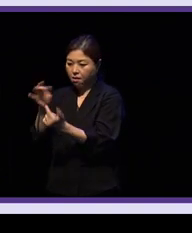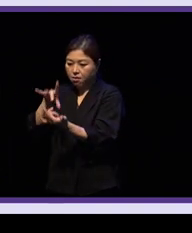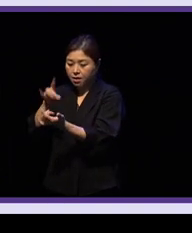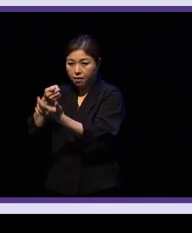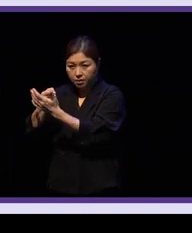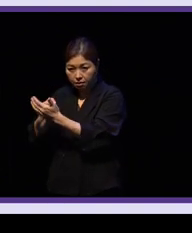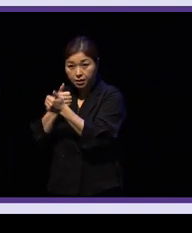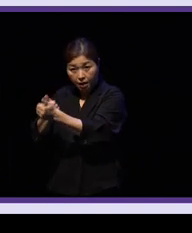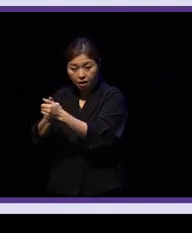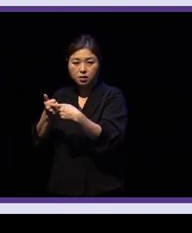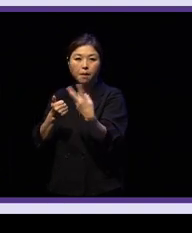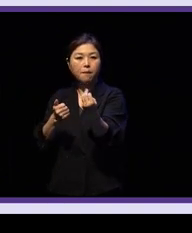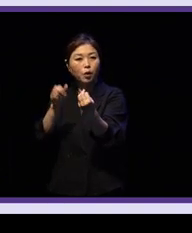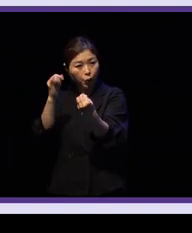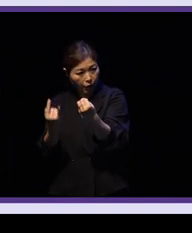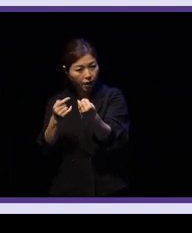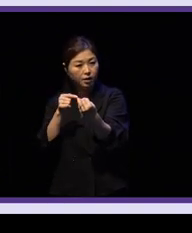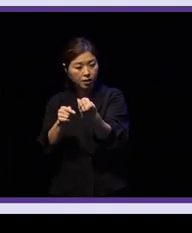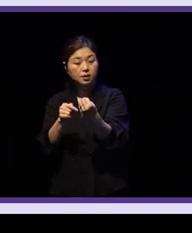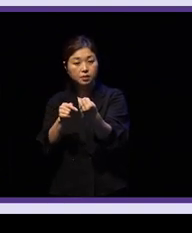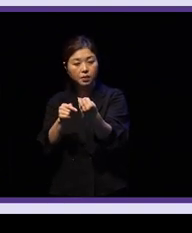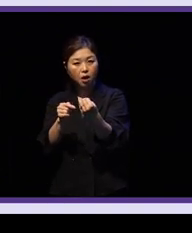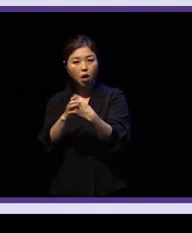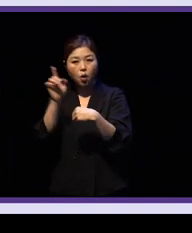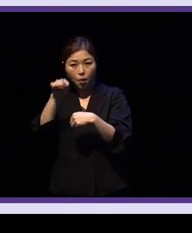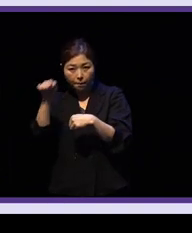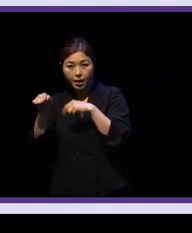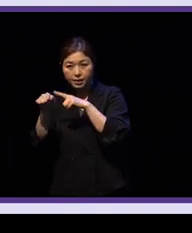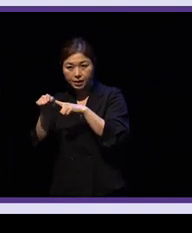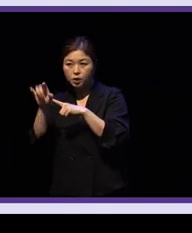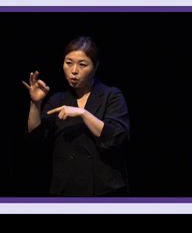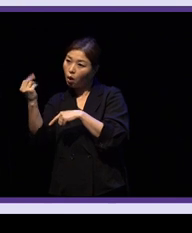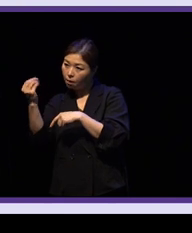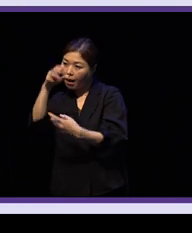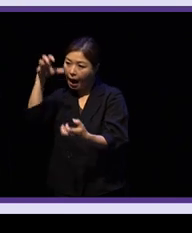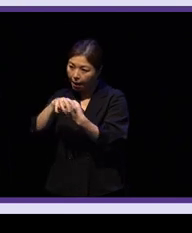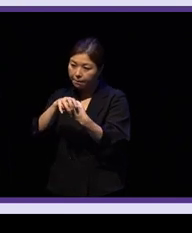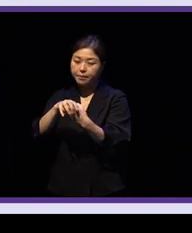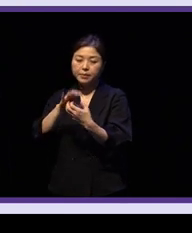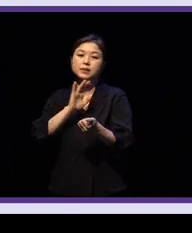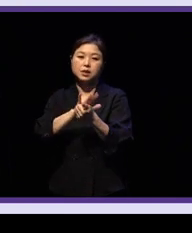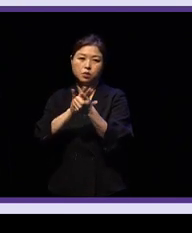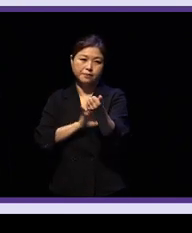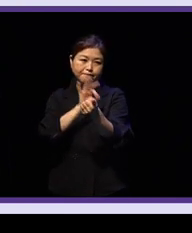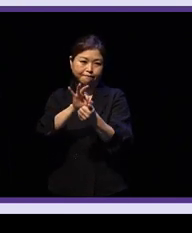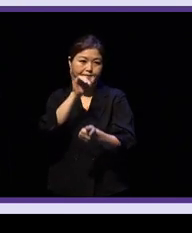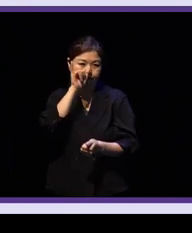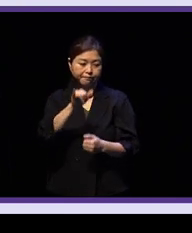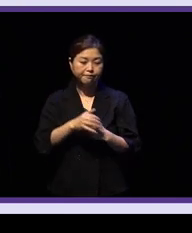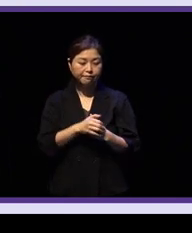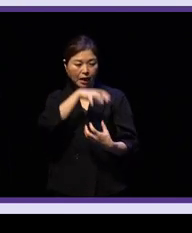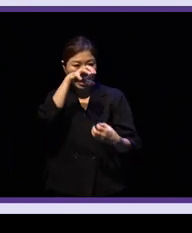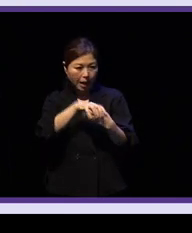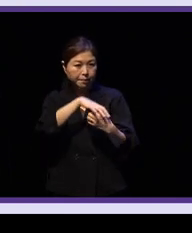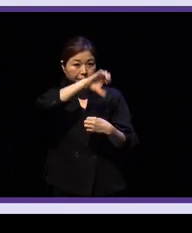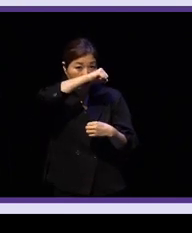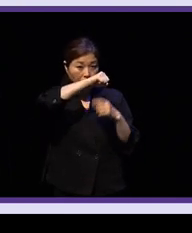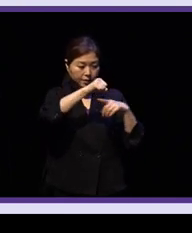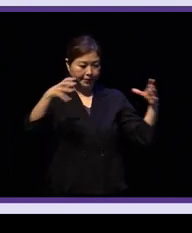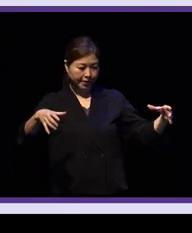따른 회차를 적용을 해 가지고 곱해 가지고 총 지원 결정해서 산출하게끔 저희가 되어 있습니다 총 예산 범위